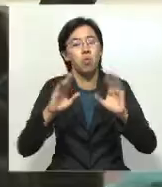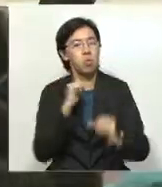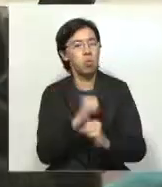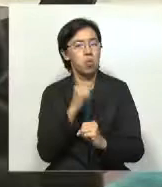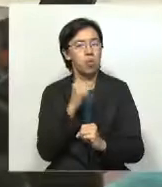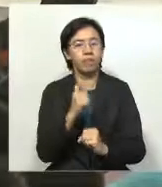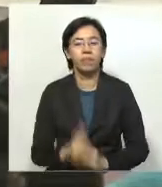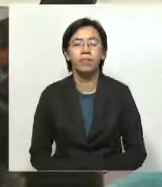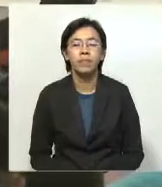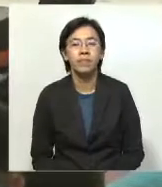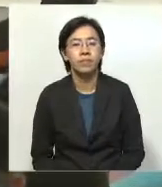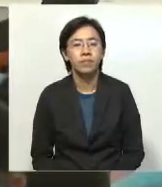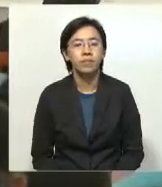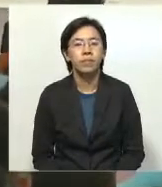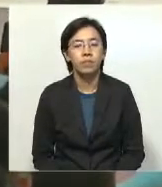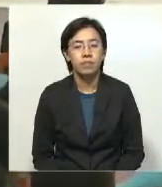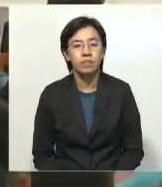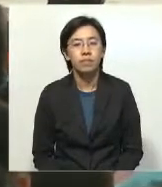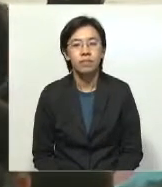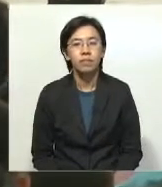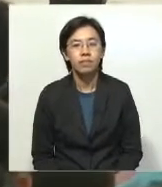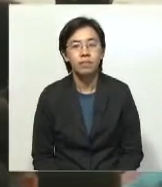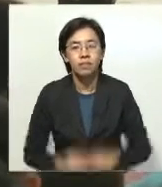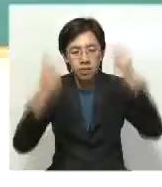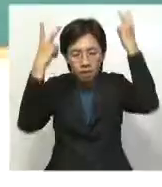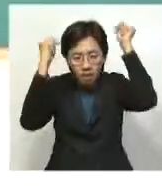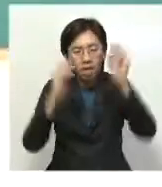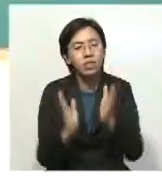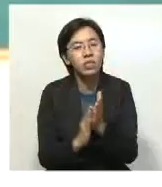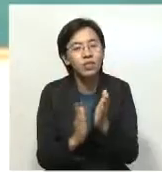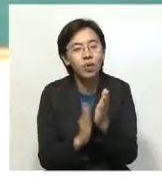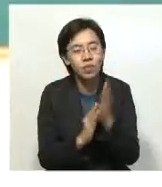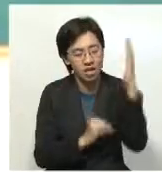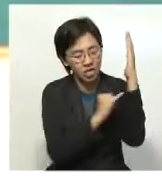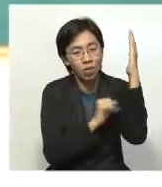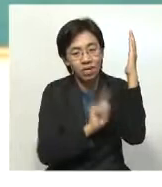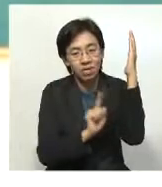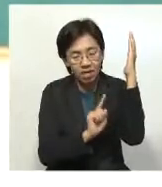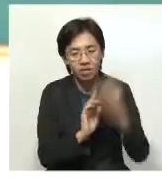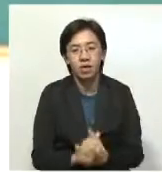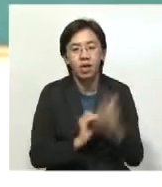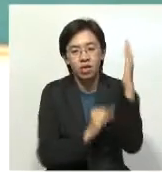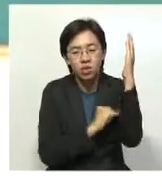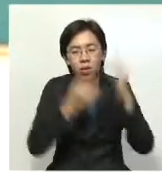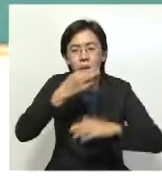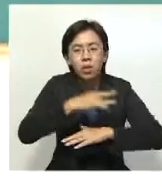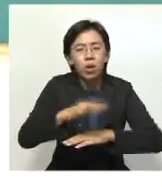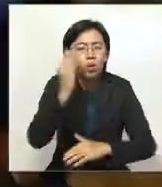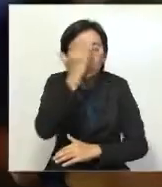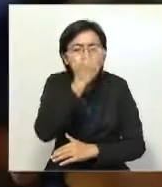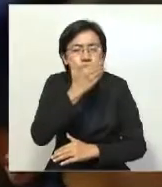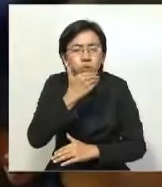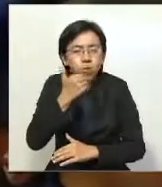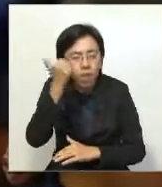าพ นายกรัฐมนตรีชื่นชมกลุ่มจังหวัดในพื้นที่ภาคใต้คือกลุ่มจังหวัดที่มีชายหาดสวยงามที่ต้องมี